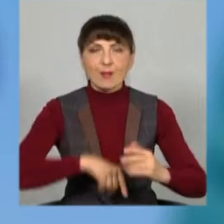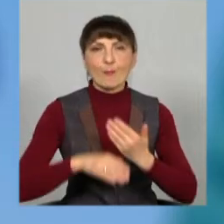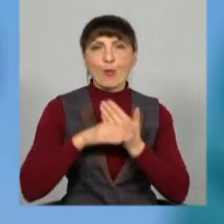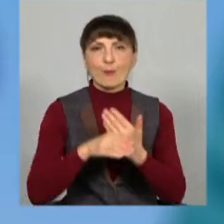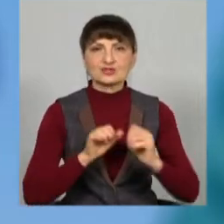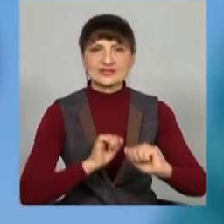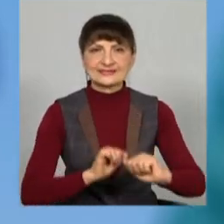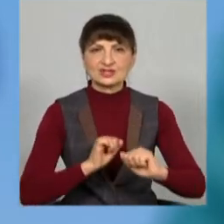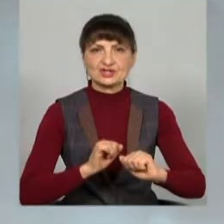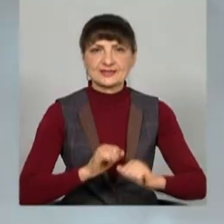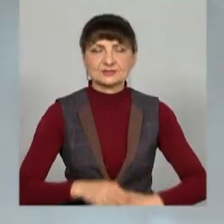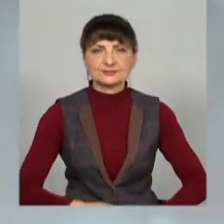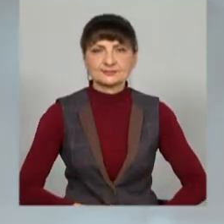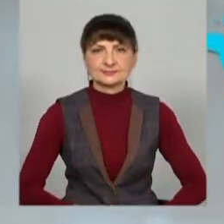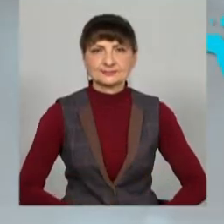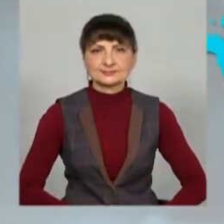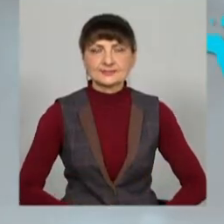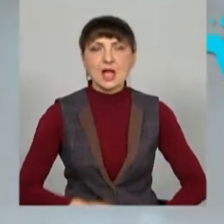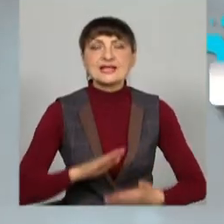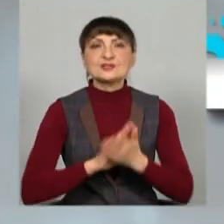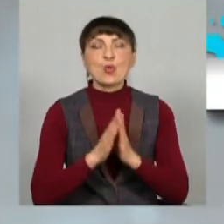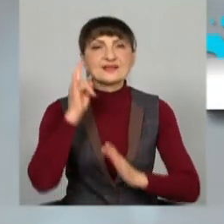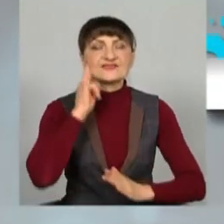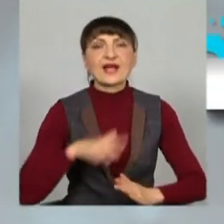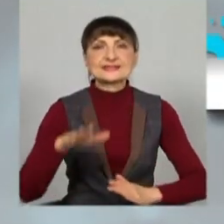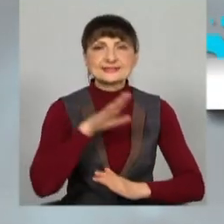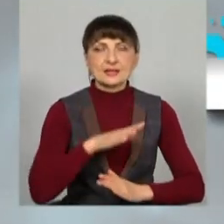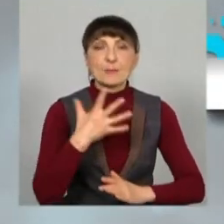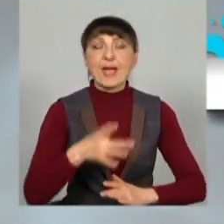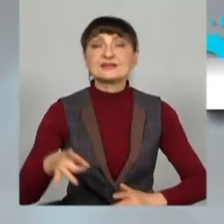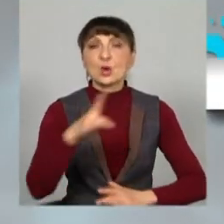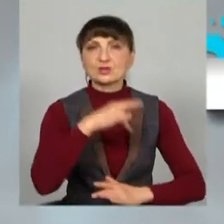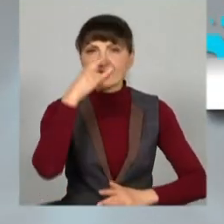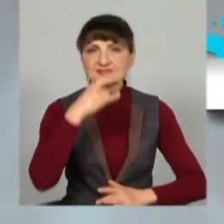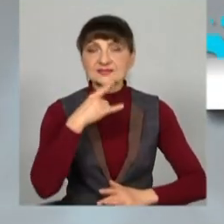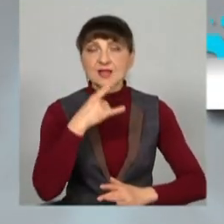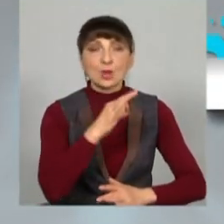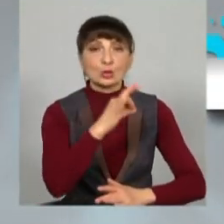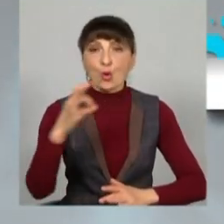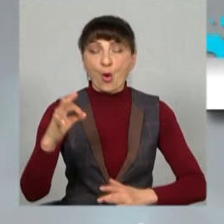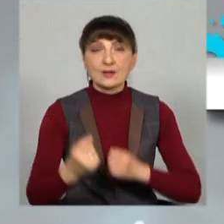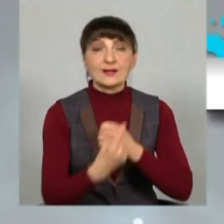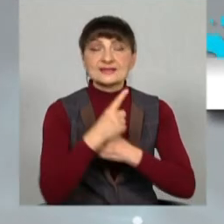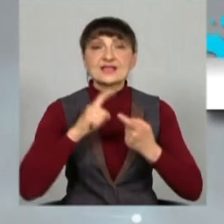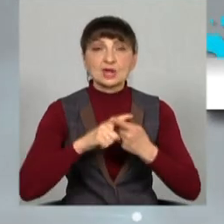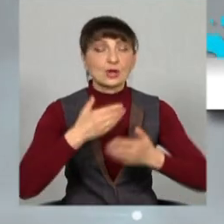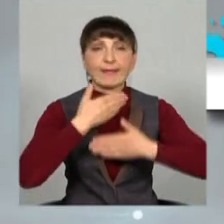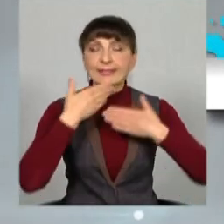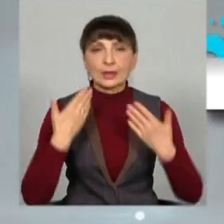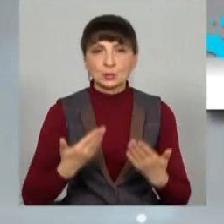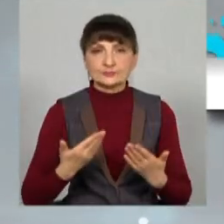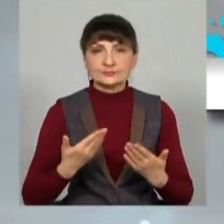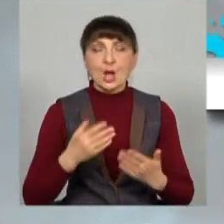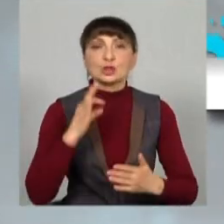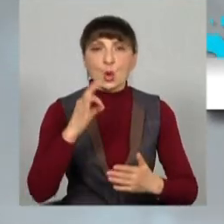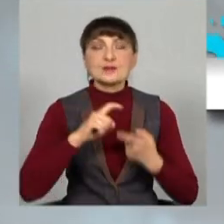иммунитета. Коротко об эпидситуации в Казахстане. В 5 регионах страны не выявлено ни одного нового случая заражения ковидом.